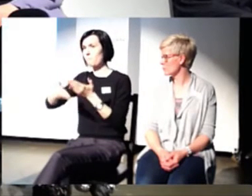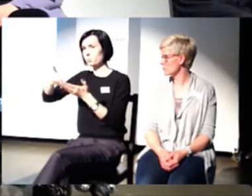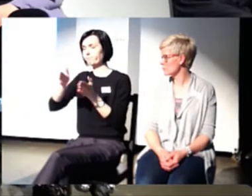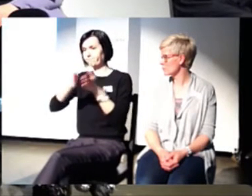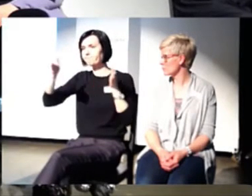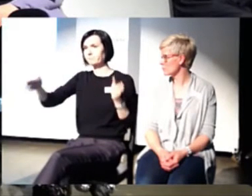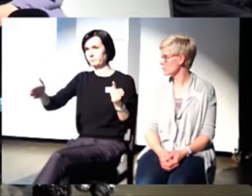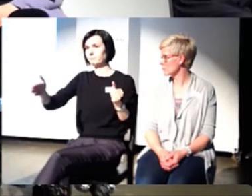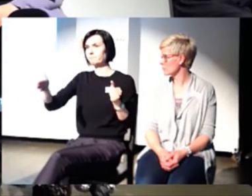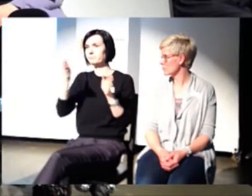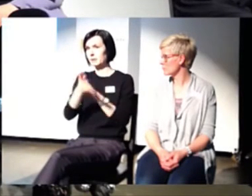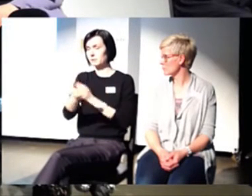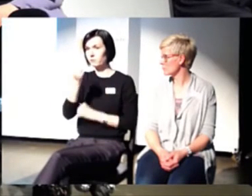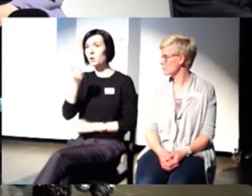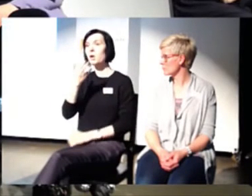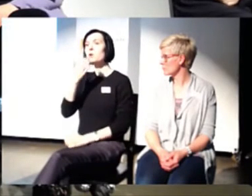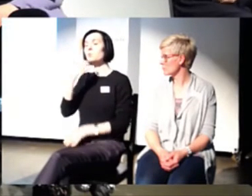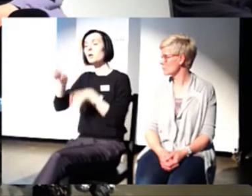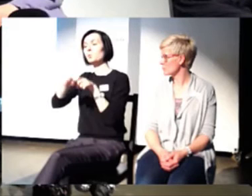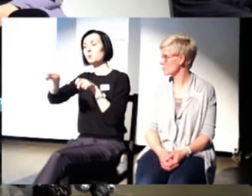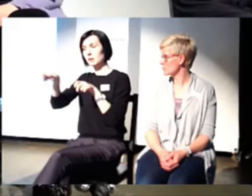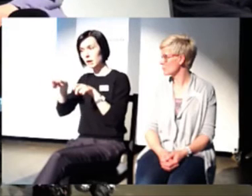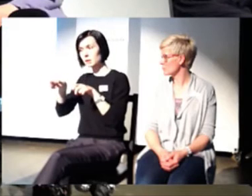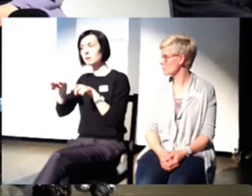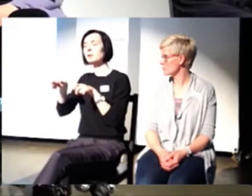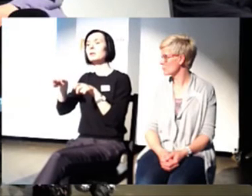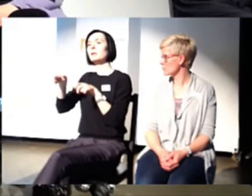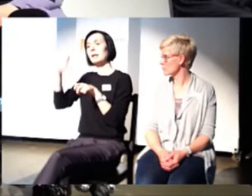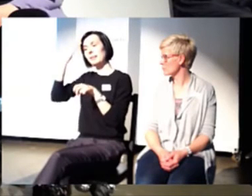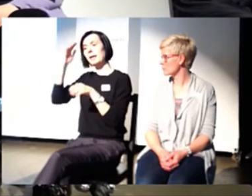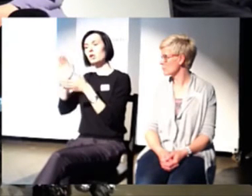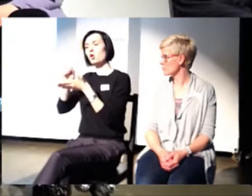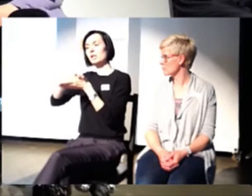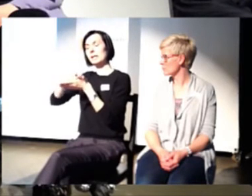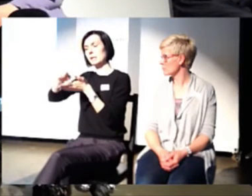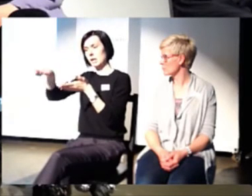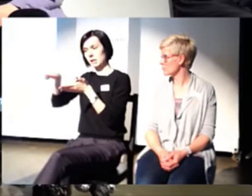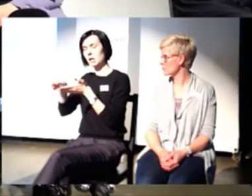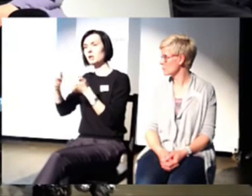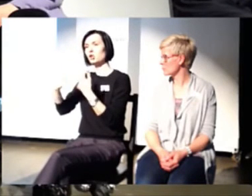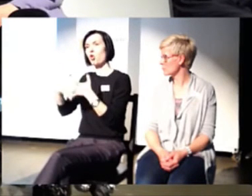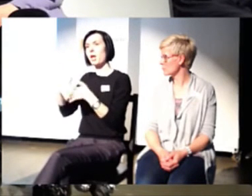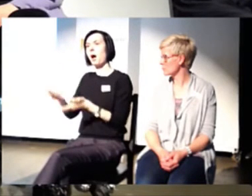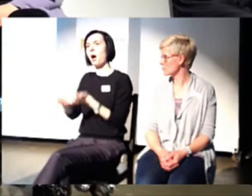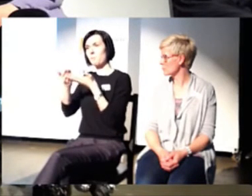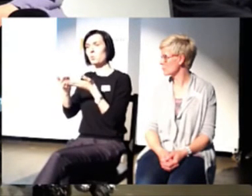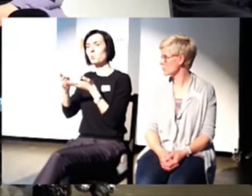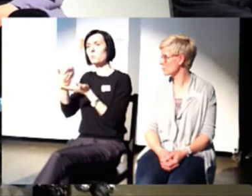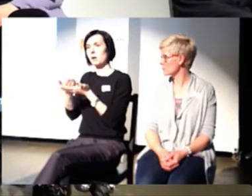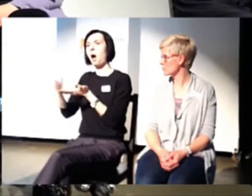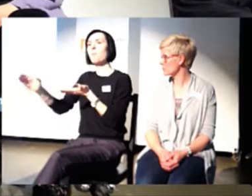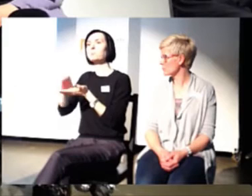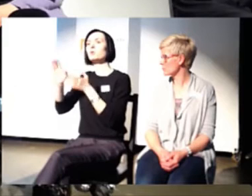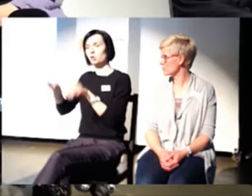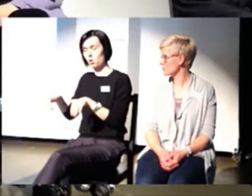Konensäätiön apurahalla työskenteleville tutkijoille ja tietokirjailijoille on myös mahdollisuus residenssipaikan, mutta